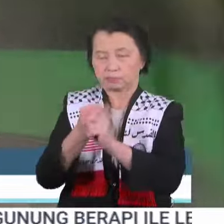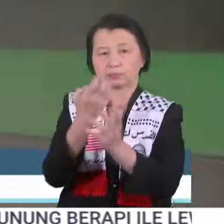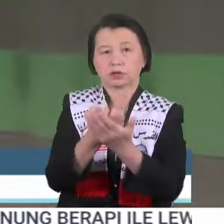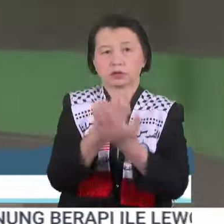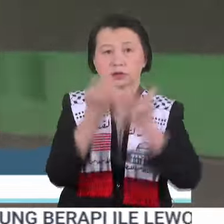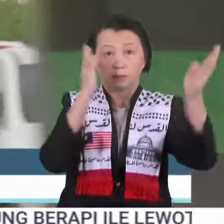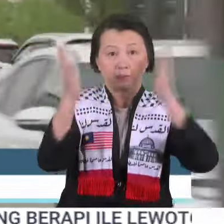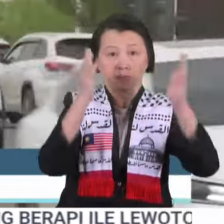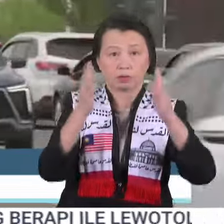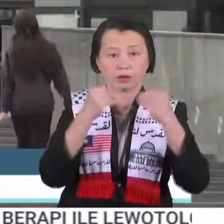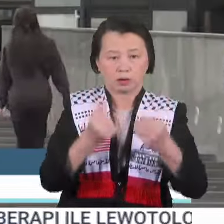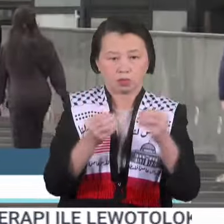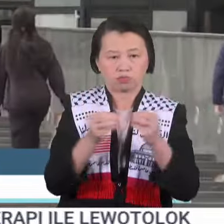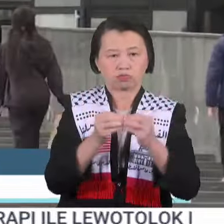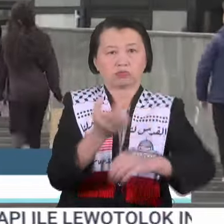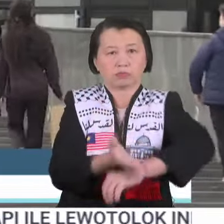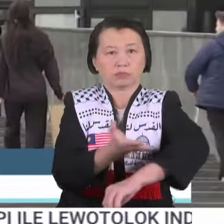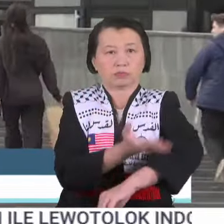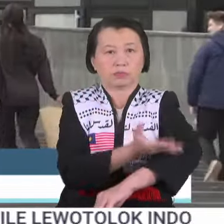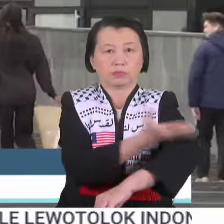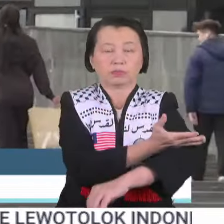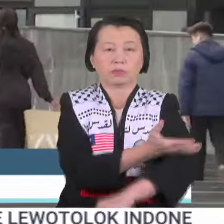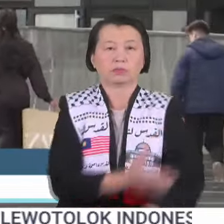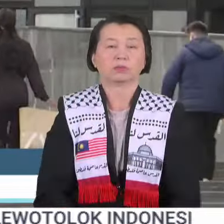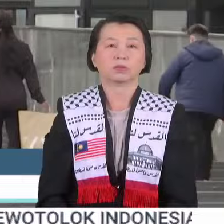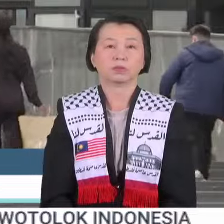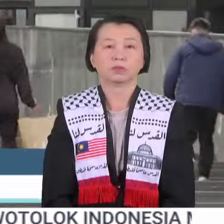ekonomi negara yang kian berkembang.